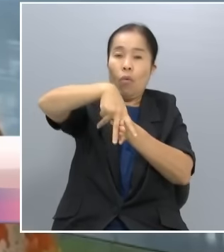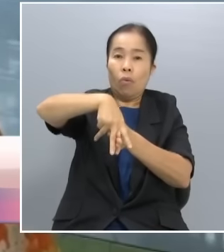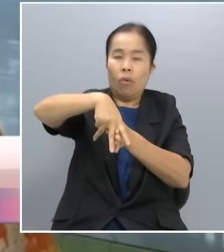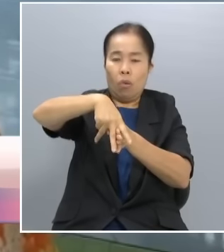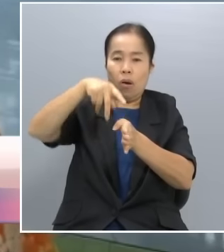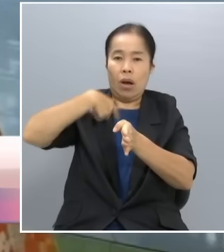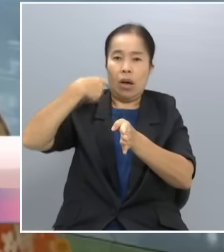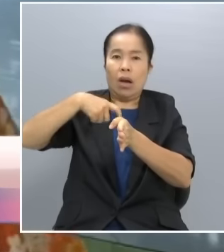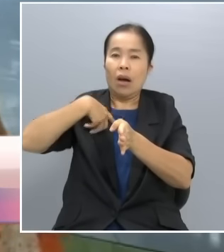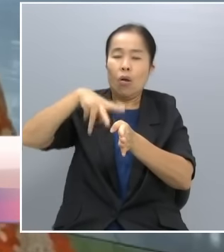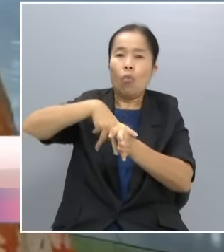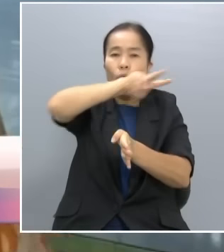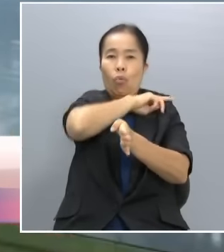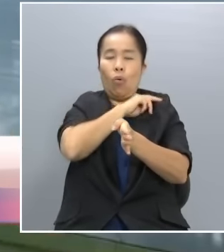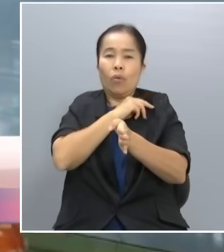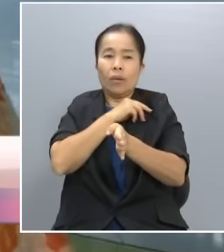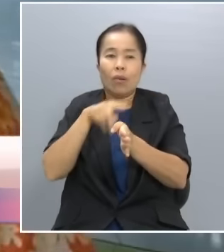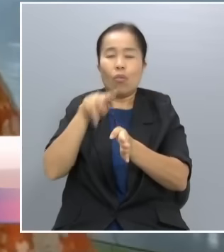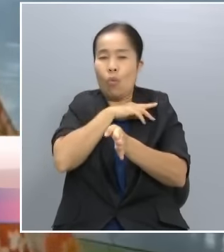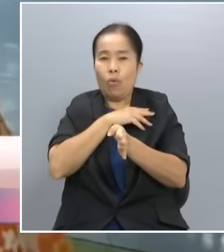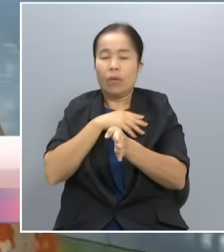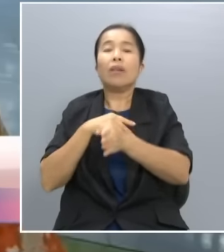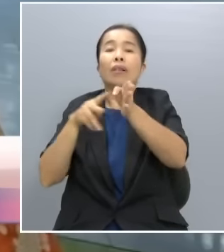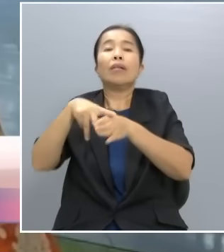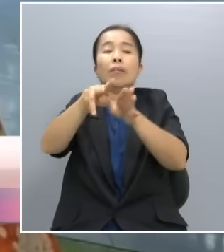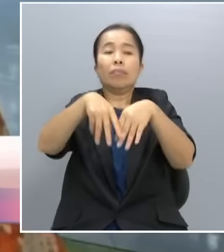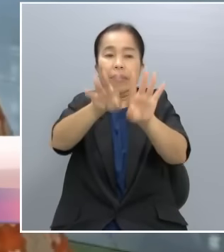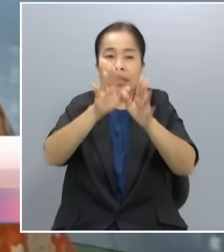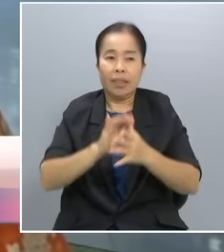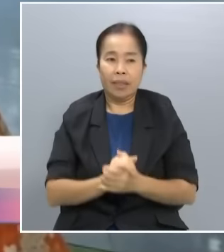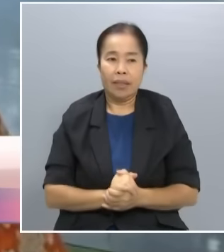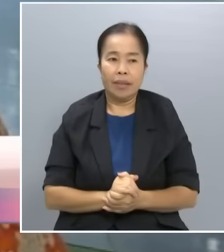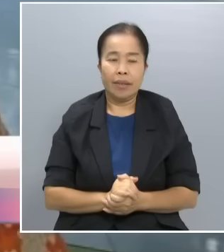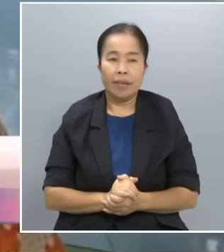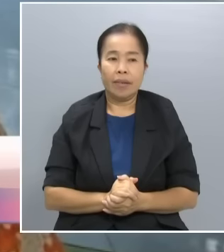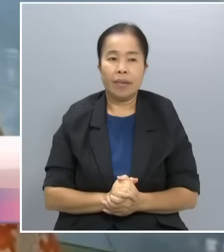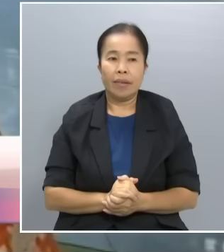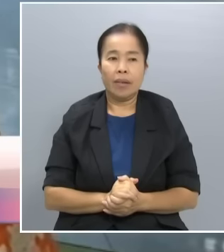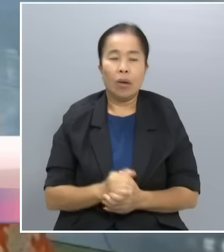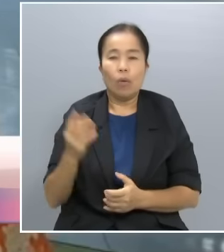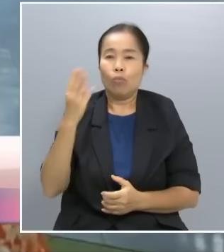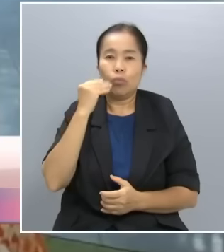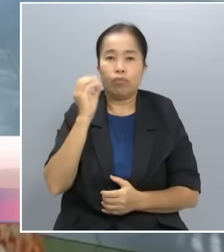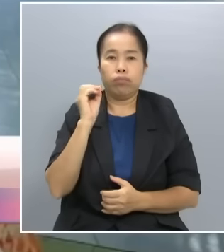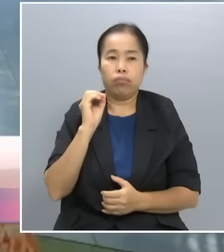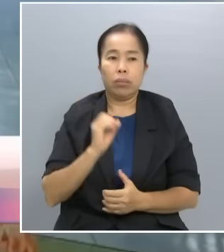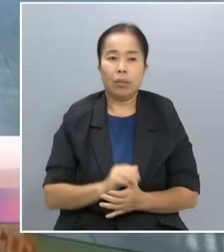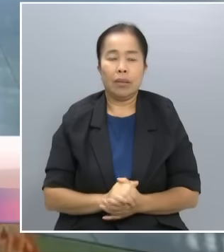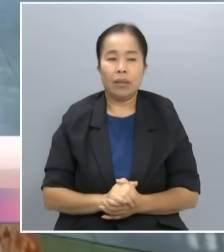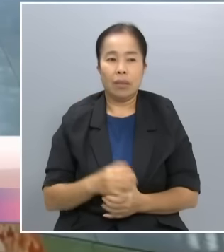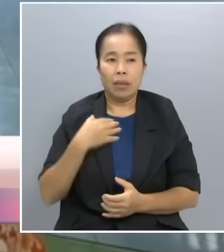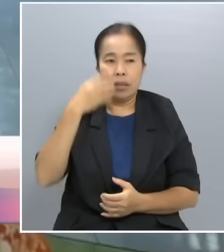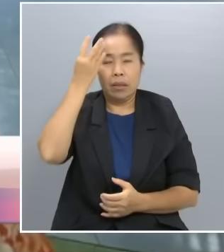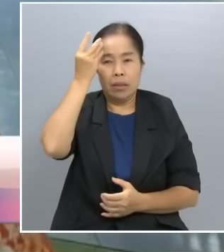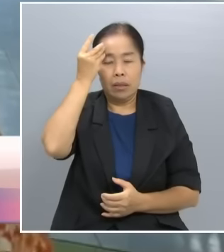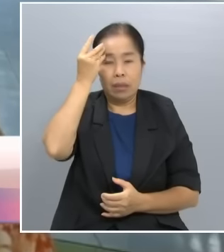ยานเนาะคันคอยว่าลุ่งมันก็สิเอาคอยไปเลยขนาดระหว่างจี แล้วมันเบาอย่างบ่ตอนมันเอาทารุ มันบ่ได้เบาเลย คิดไหมว่าเหตุการณ์อย่